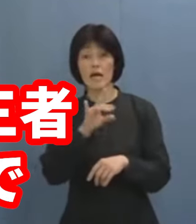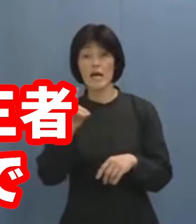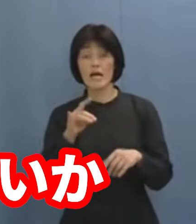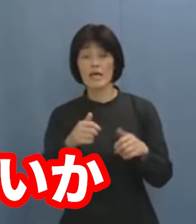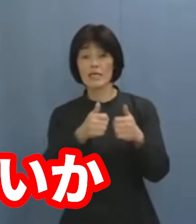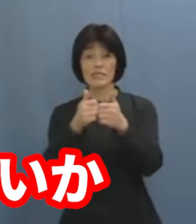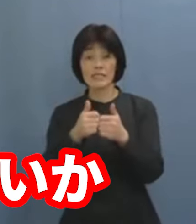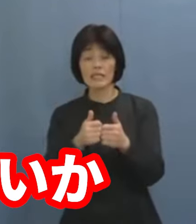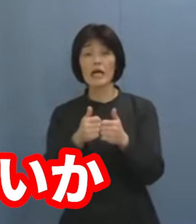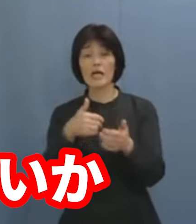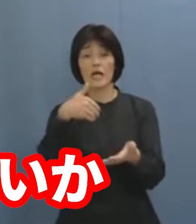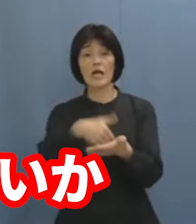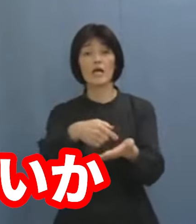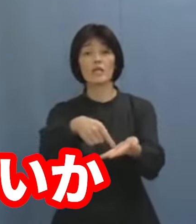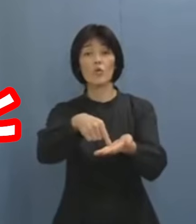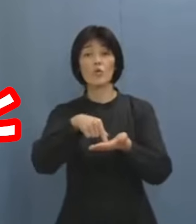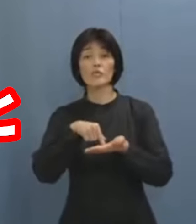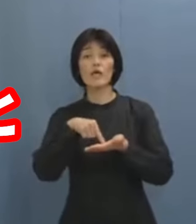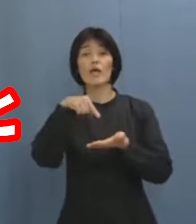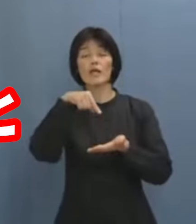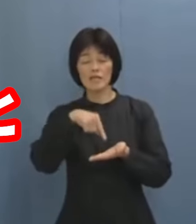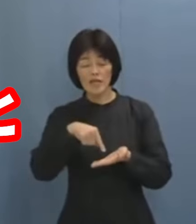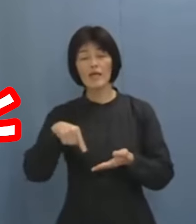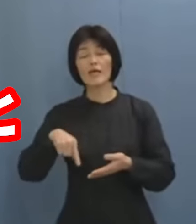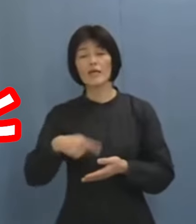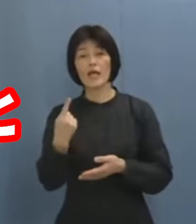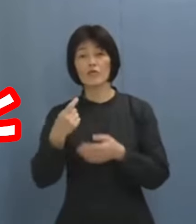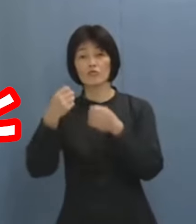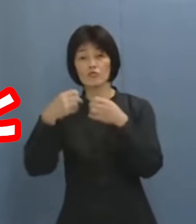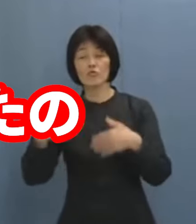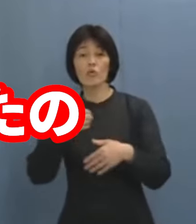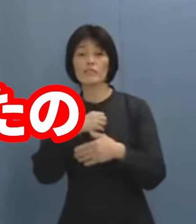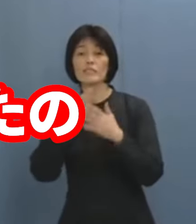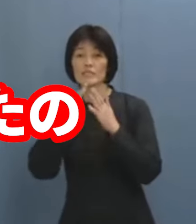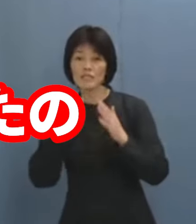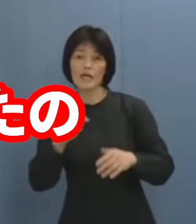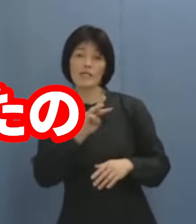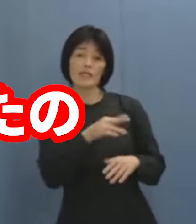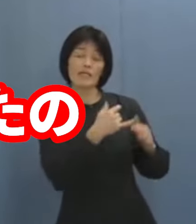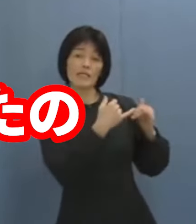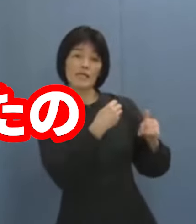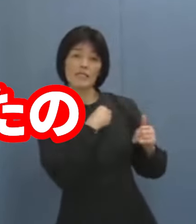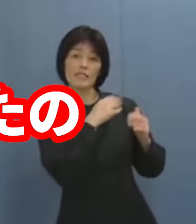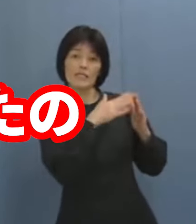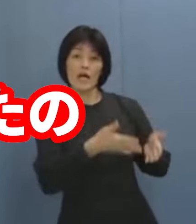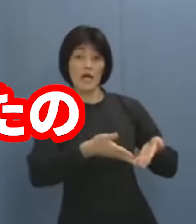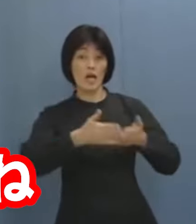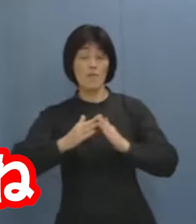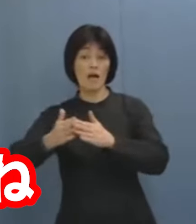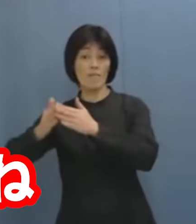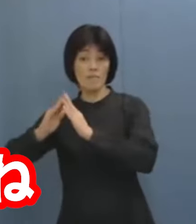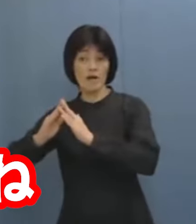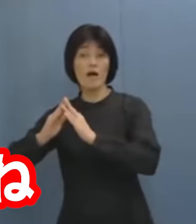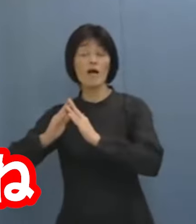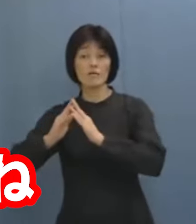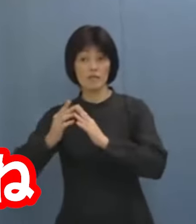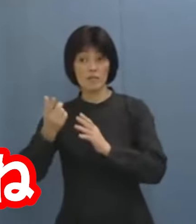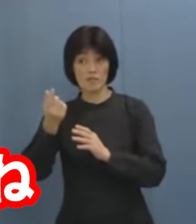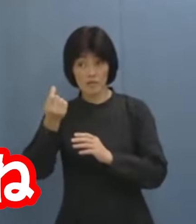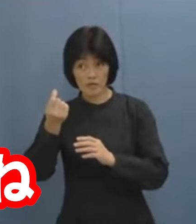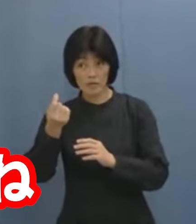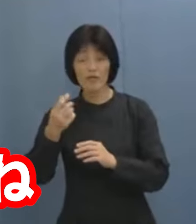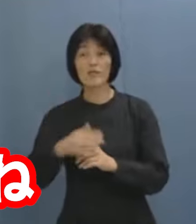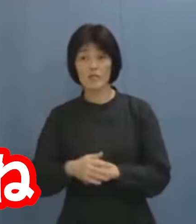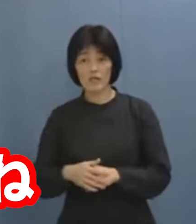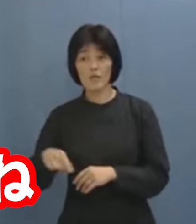されたので、うん、不信任は待つべきではないかという知事の主張かと思いますが、百条委員会が設置されたのはあくまで6月の13